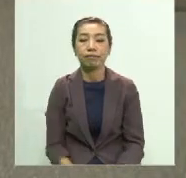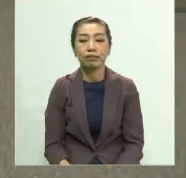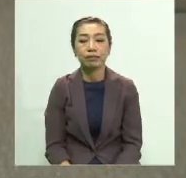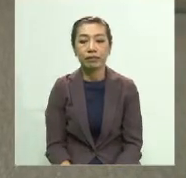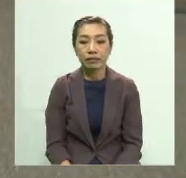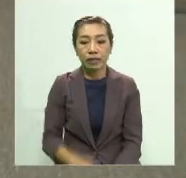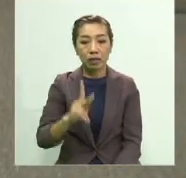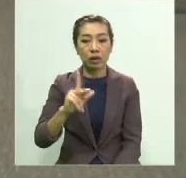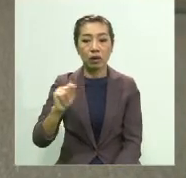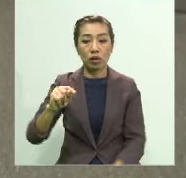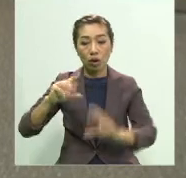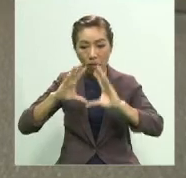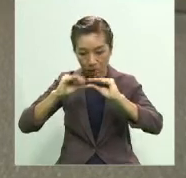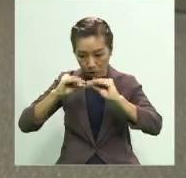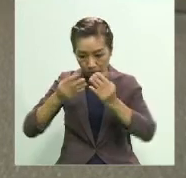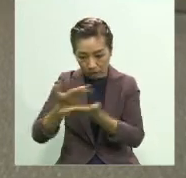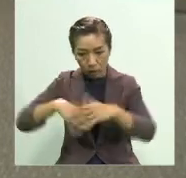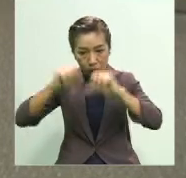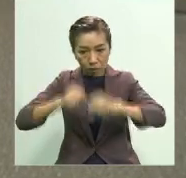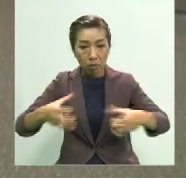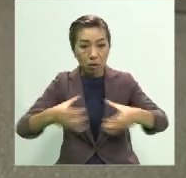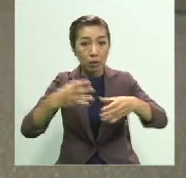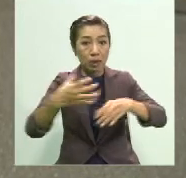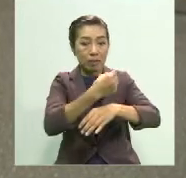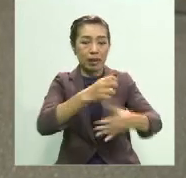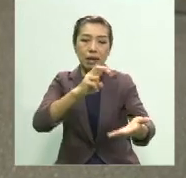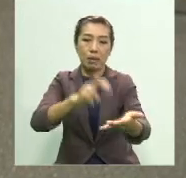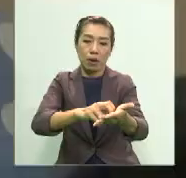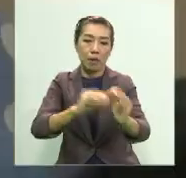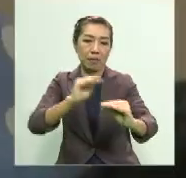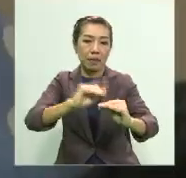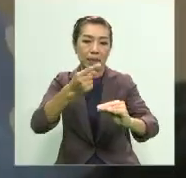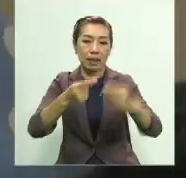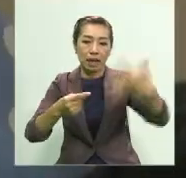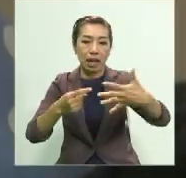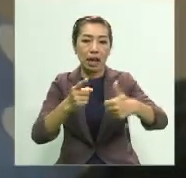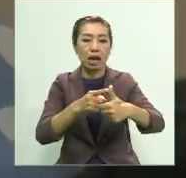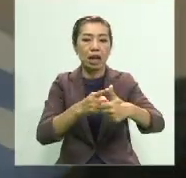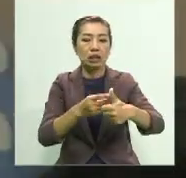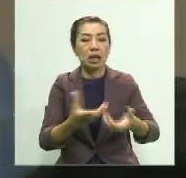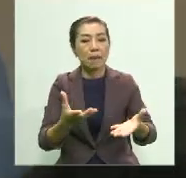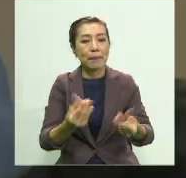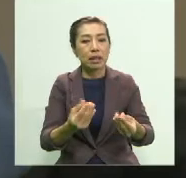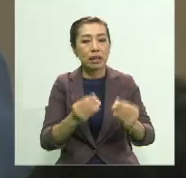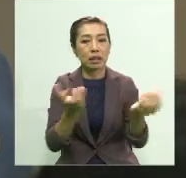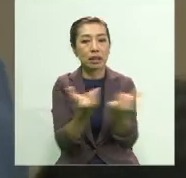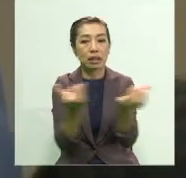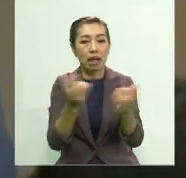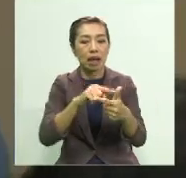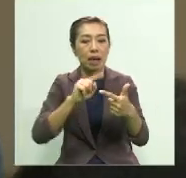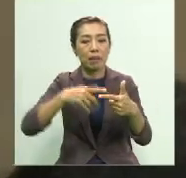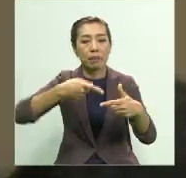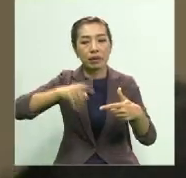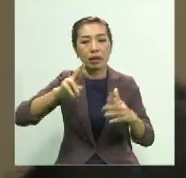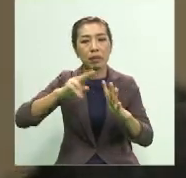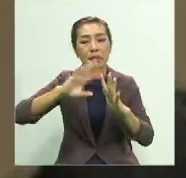ว่าที่ประชุมกกต.มีมติรับรองพรรคการเมืองเพิ่มอีก5พรรคประกอบไปด้วยพรรคแผ่นดินธรรมพรรคประชาชาติ